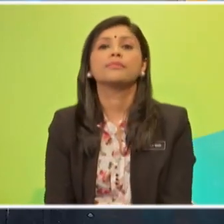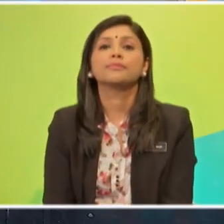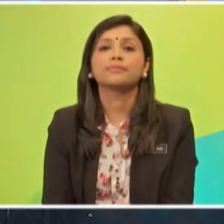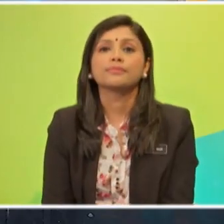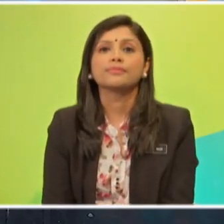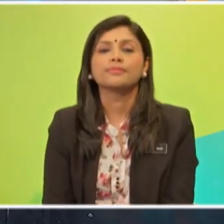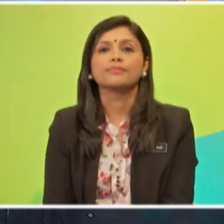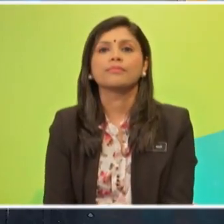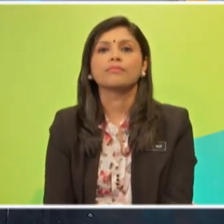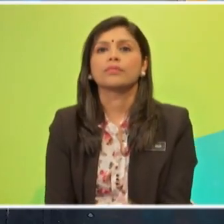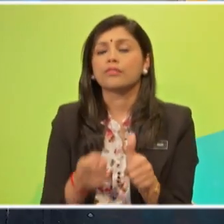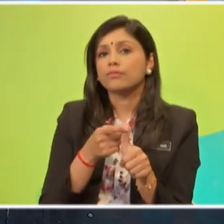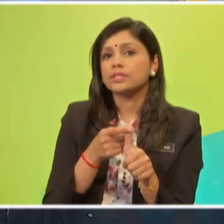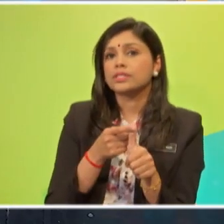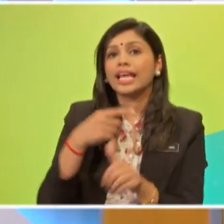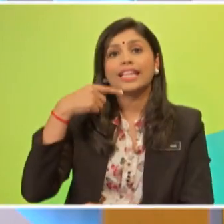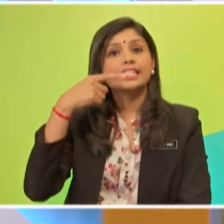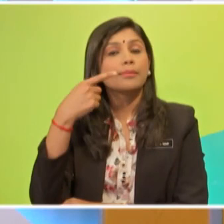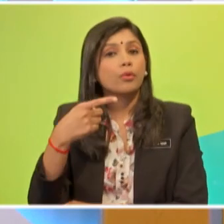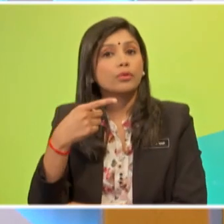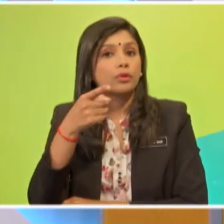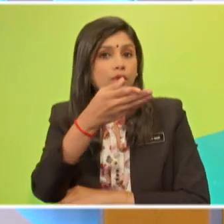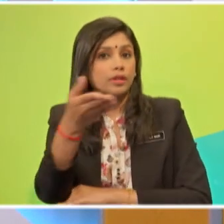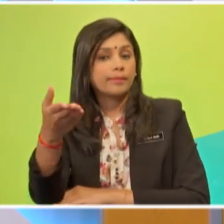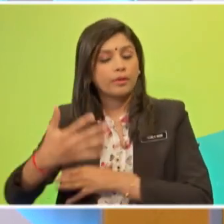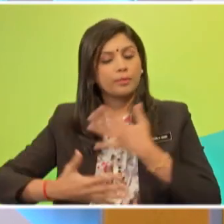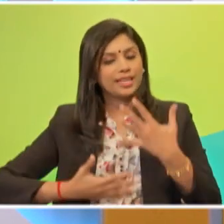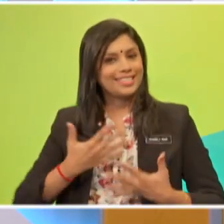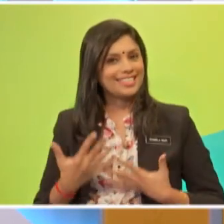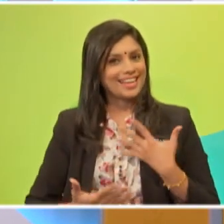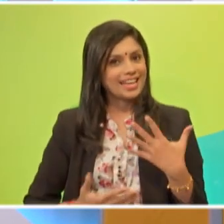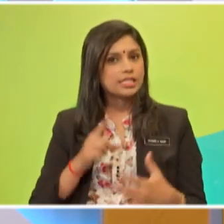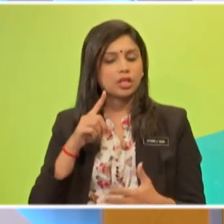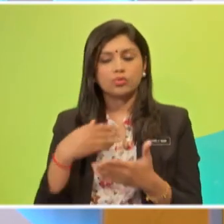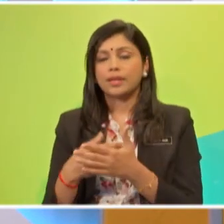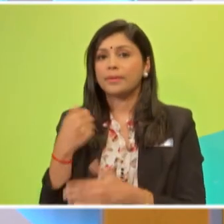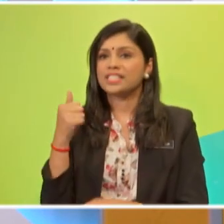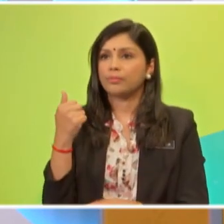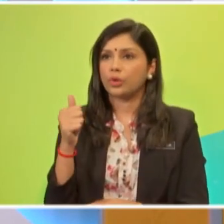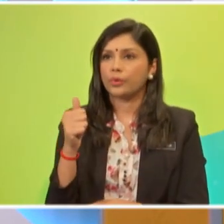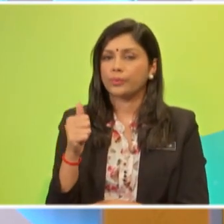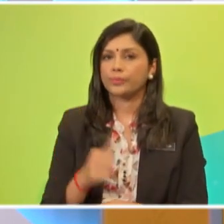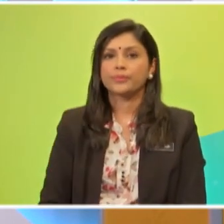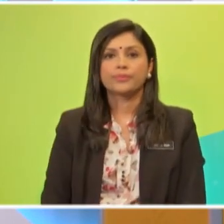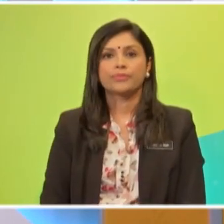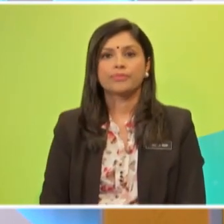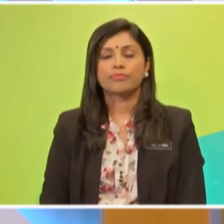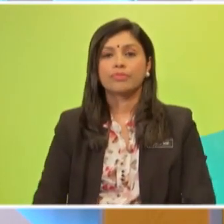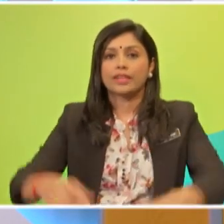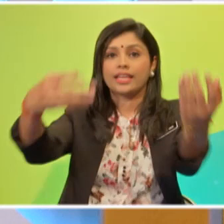nak sebut 1 hingga 10. Okey. Ha, Sean boleh ikut cikgu? Okey, saya ikut cikgu. Okey, keluarkan jari, tutup jari macam ni. Okey.